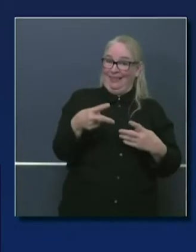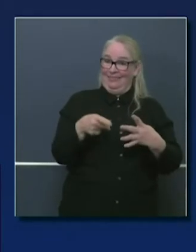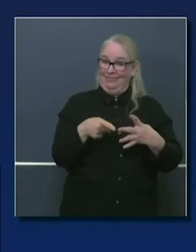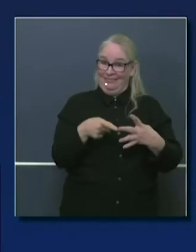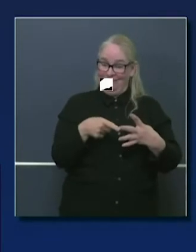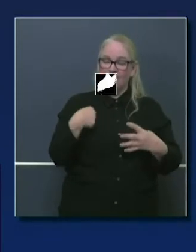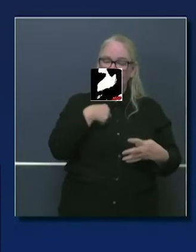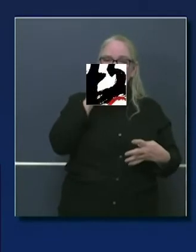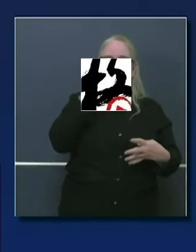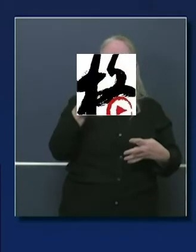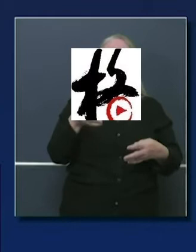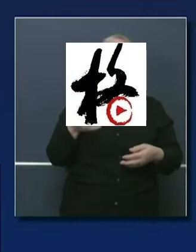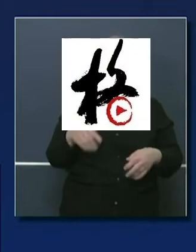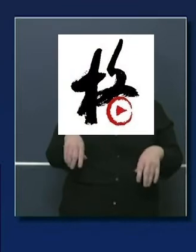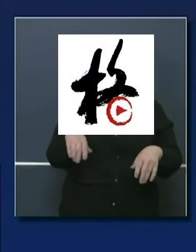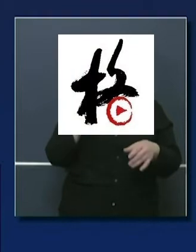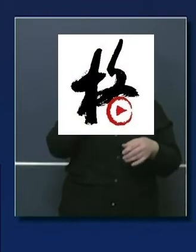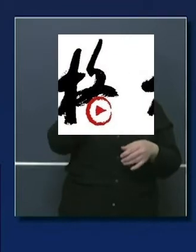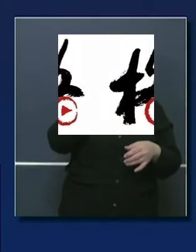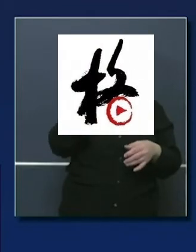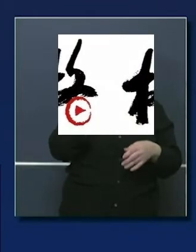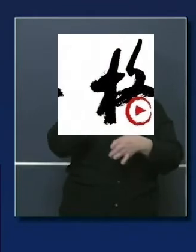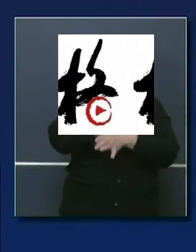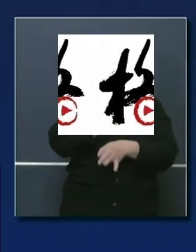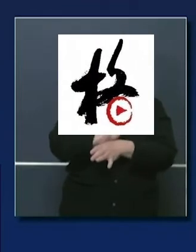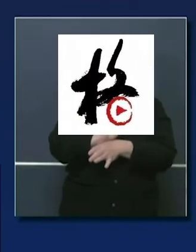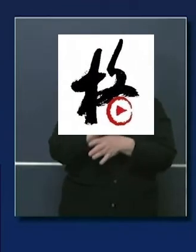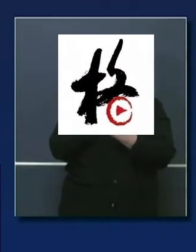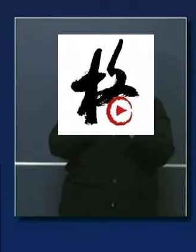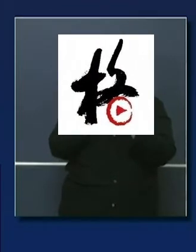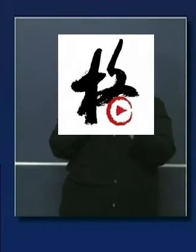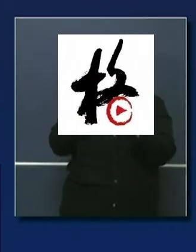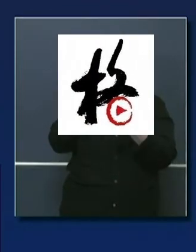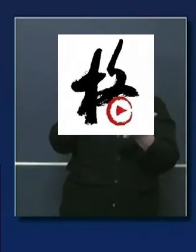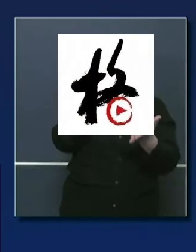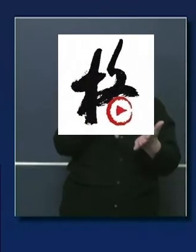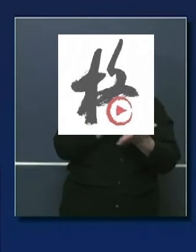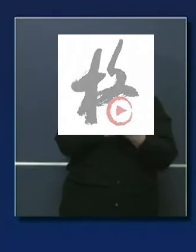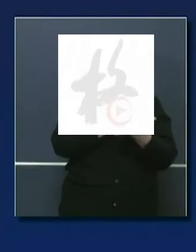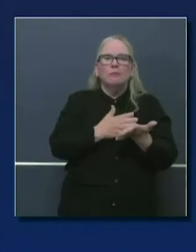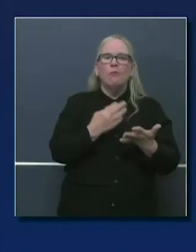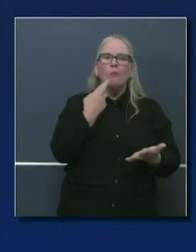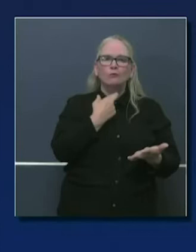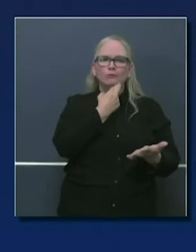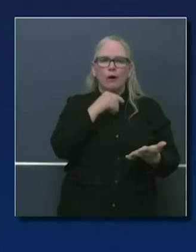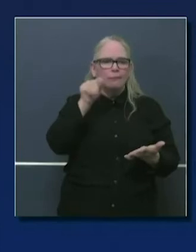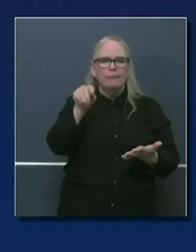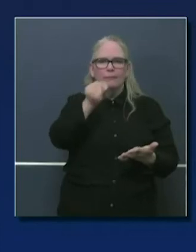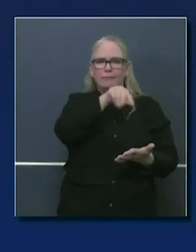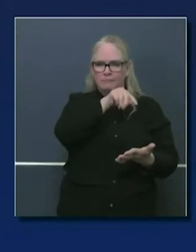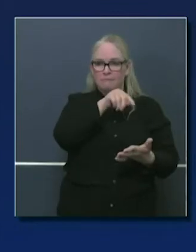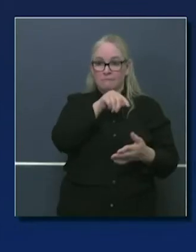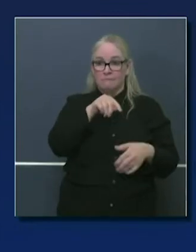增。根据统计，加州有超过2000人死于新冠病毒，以及大约 5.5 万的病例。根